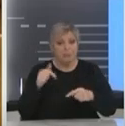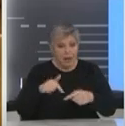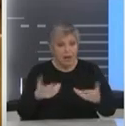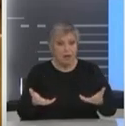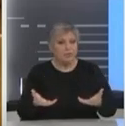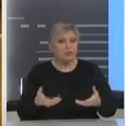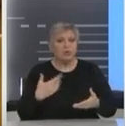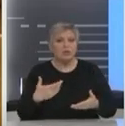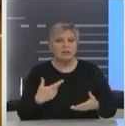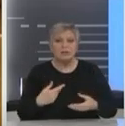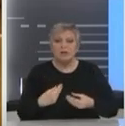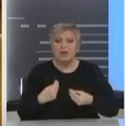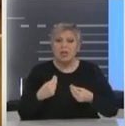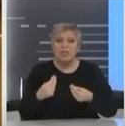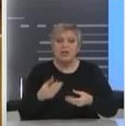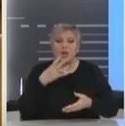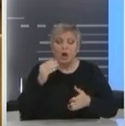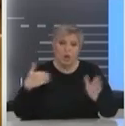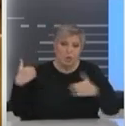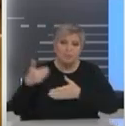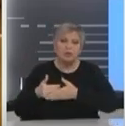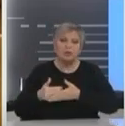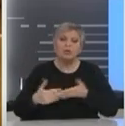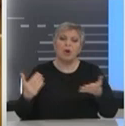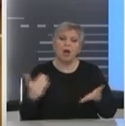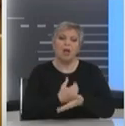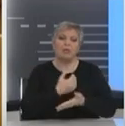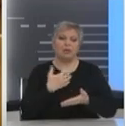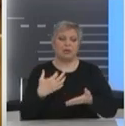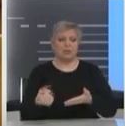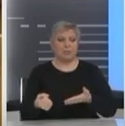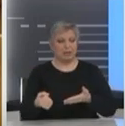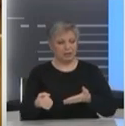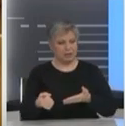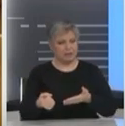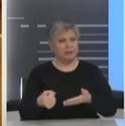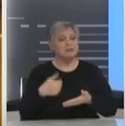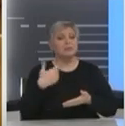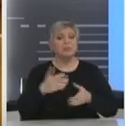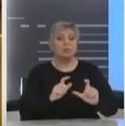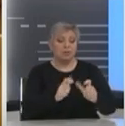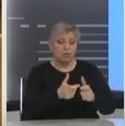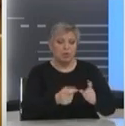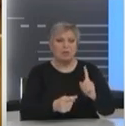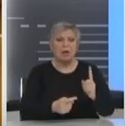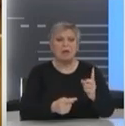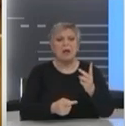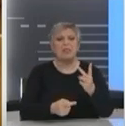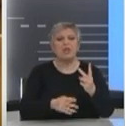μια μεγάλη αδικία. Κύριε Τζαβάρα, έχουν έρθει τα μια μεγάλη από αδικία πάνω έναντι των οικογενειών με ένα ή με δύο παιδιά.